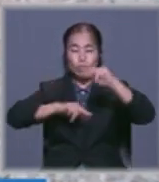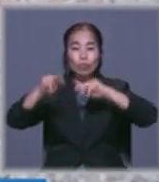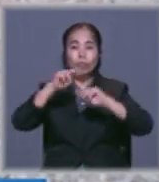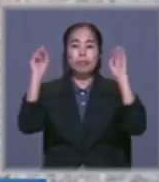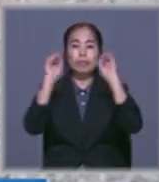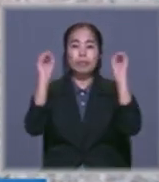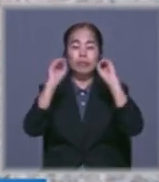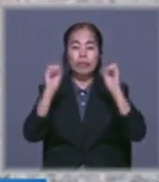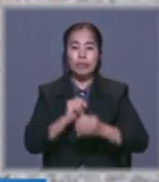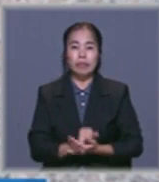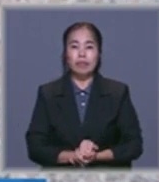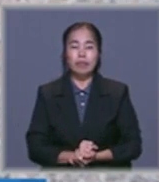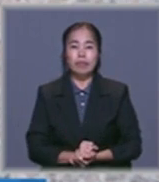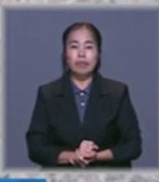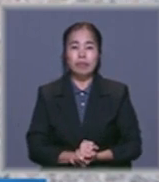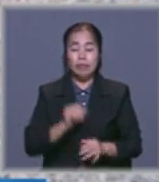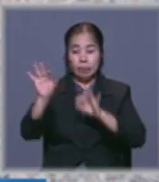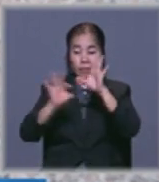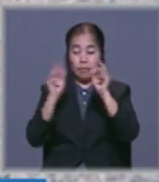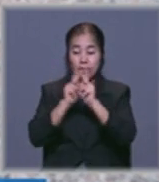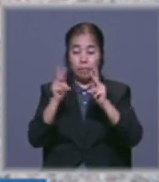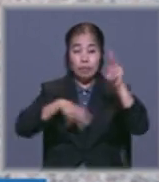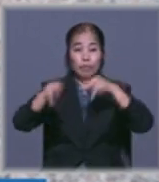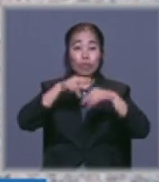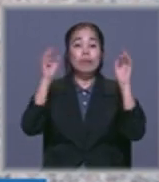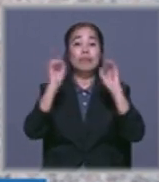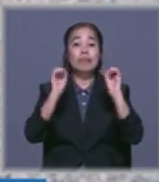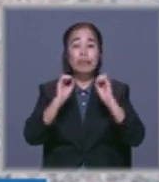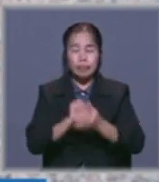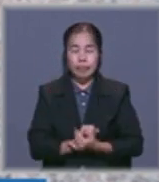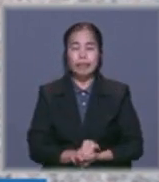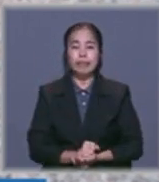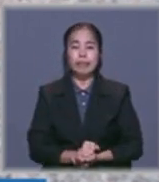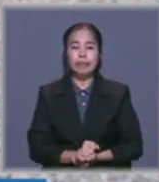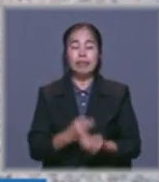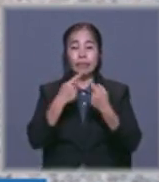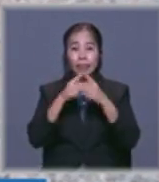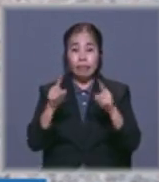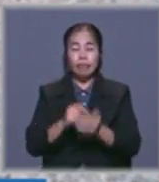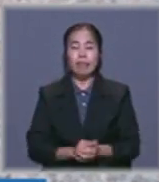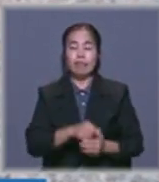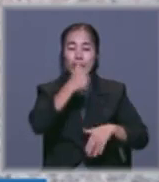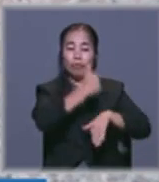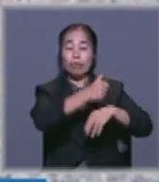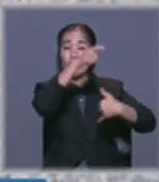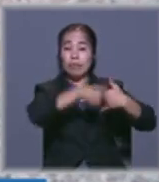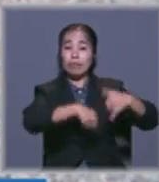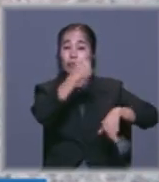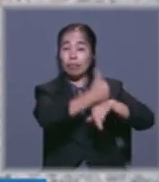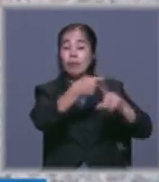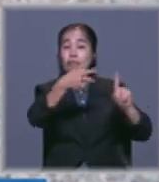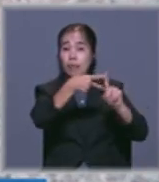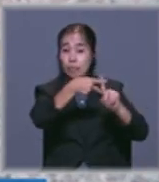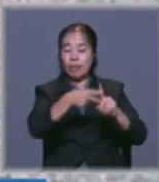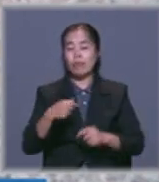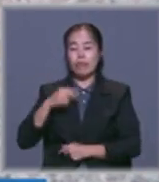จริงนะครับไม่ได้ตั้งคณะกรรมการไต่สวนข้อเท็จจริงนะในขณะที่คดีของคุณธนาธรนั้นผ่านคณะกรรม